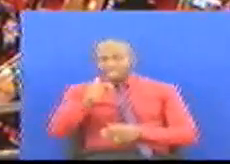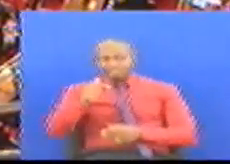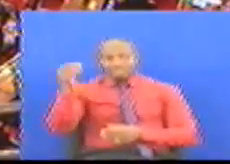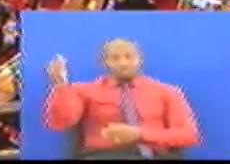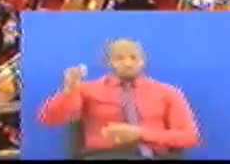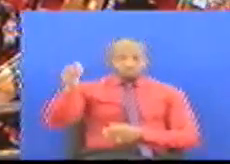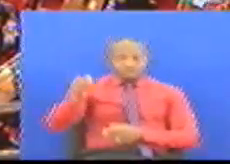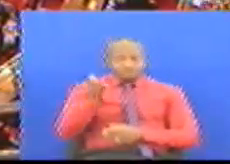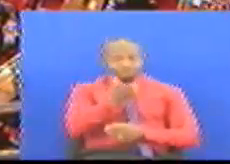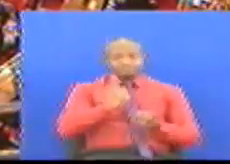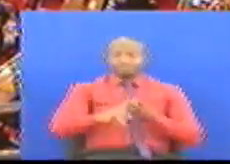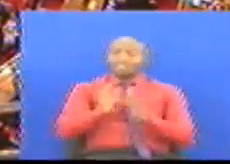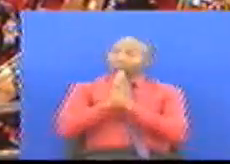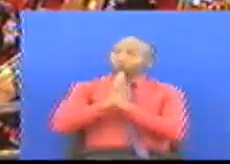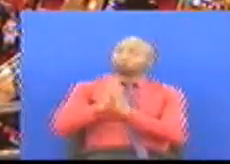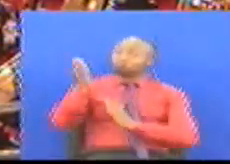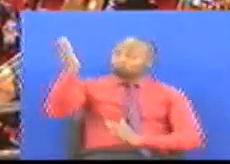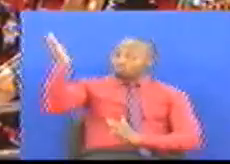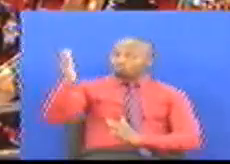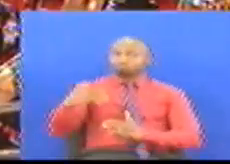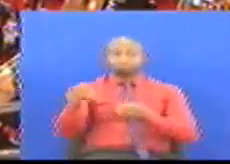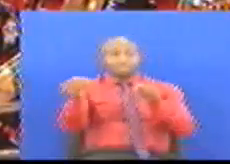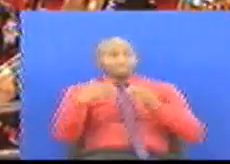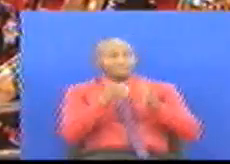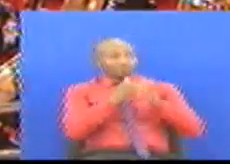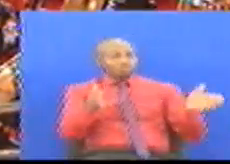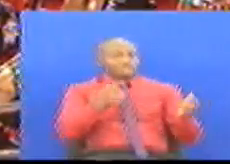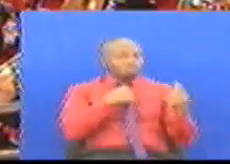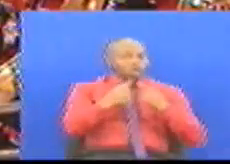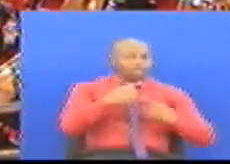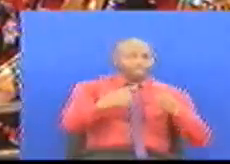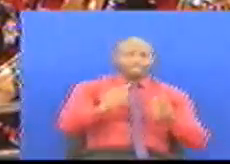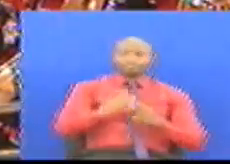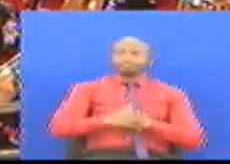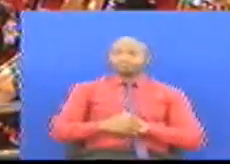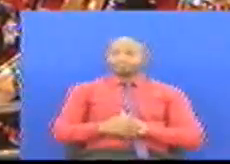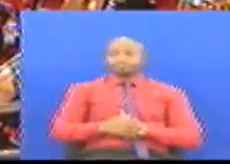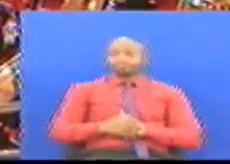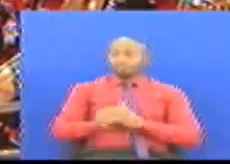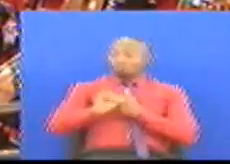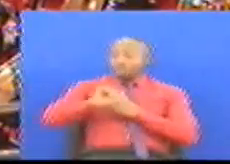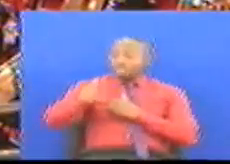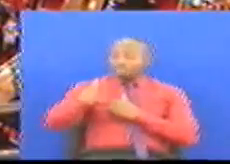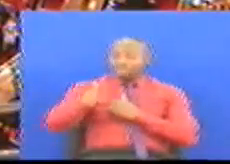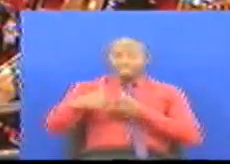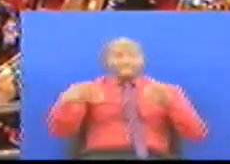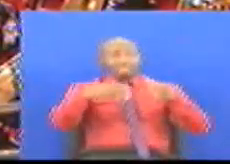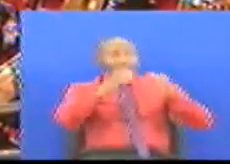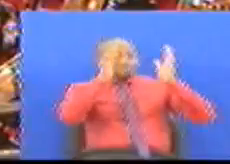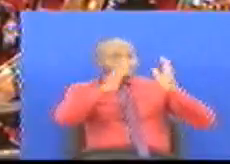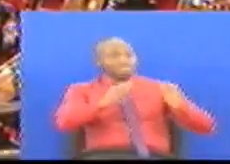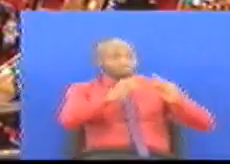na nimshukuru Mungu sana kupata tena fursa hii ya kuongea baada ya kusoma hotuba kwa niaba ya kambi rasmi ya upinzani